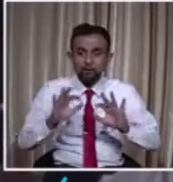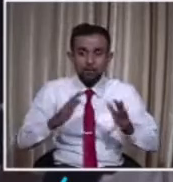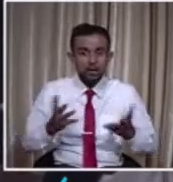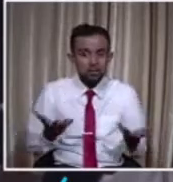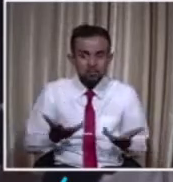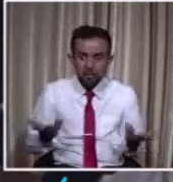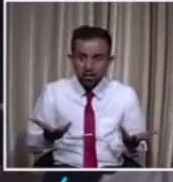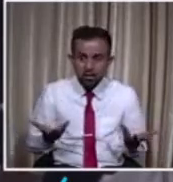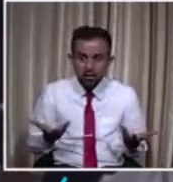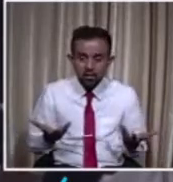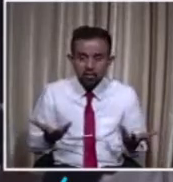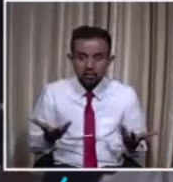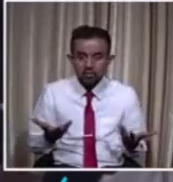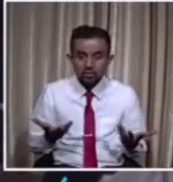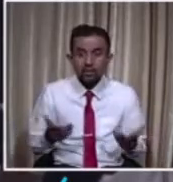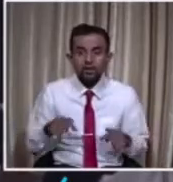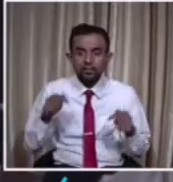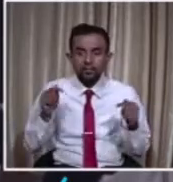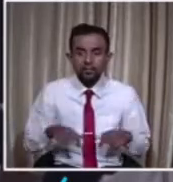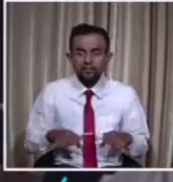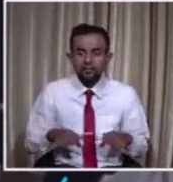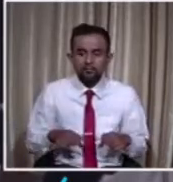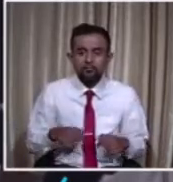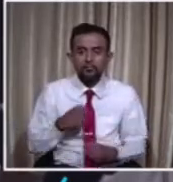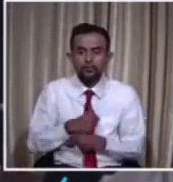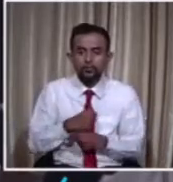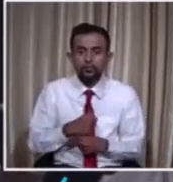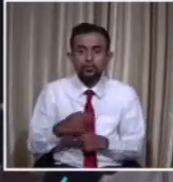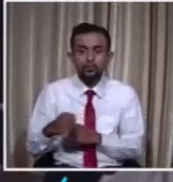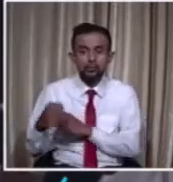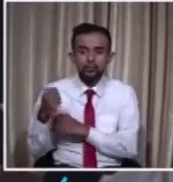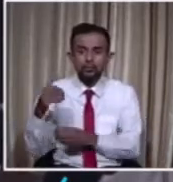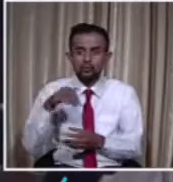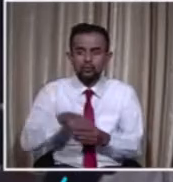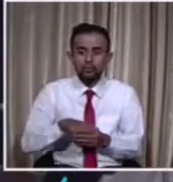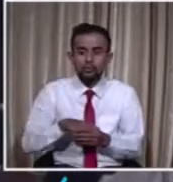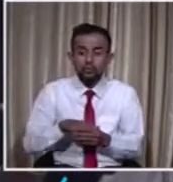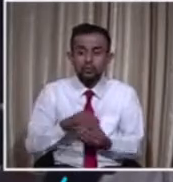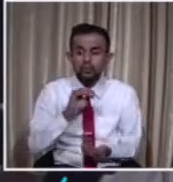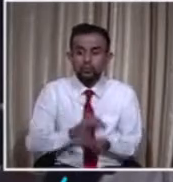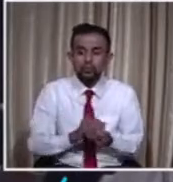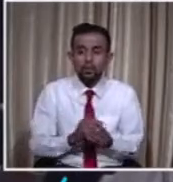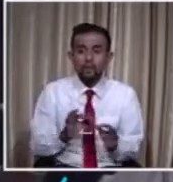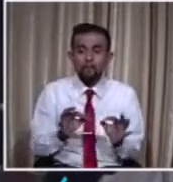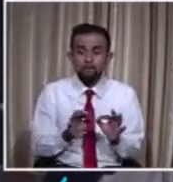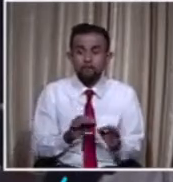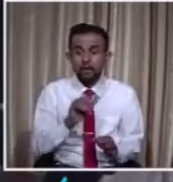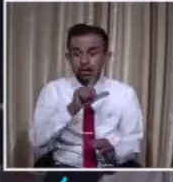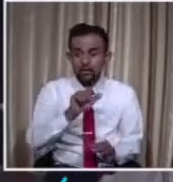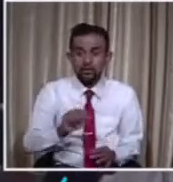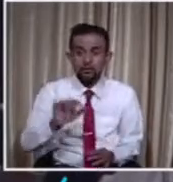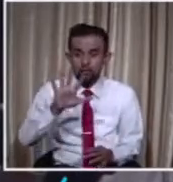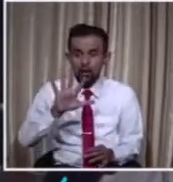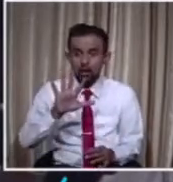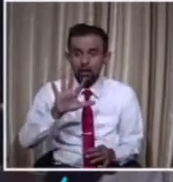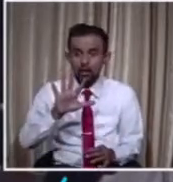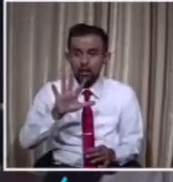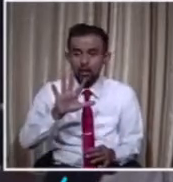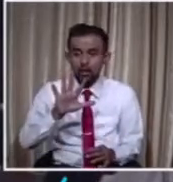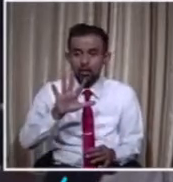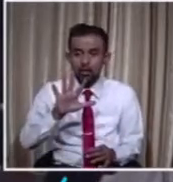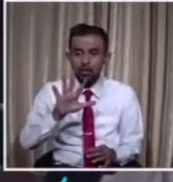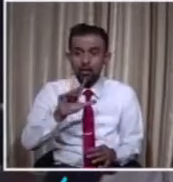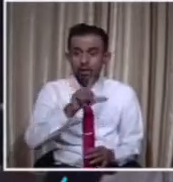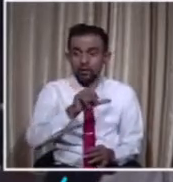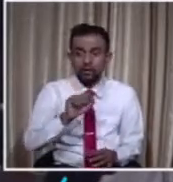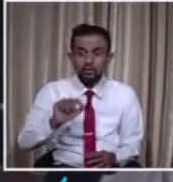නොහැකි වීමේ දැන් මේ මේ මේ ආණ්ඩුව බලයට එනකොට සංචිතයේ තිබුණා ඩොලර් බිලියන 7.5ක්,